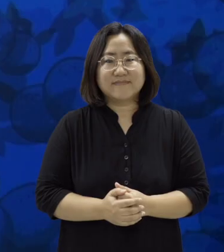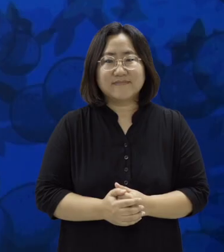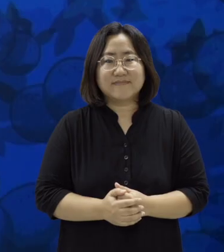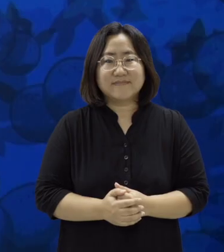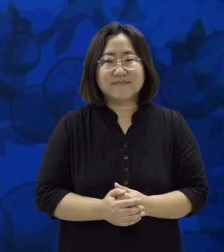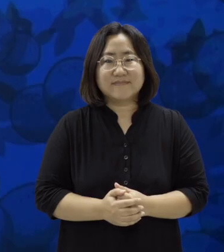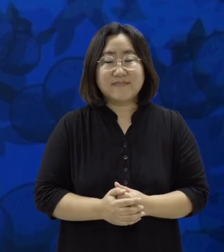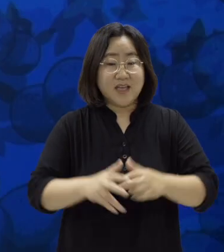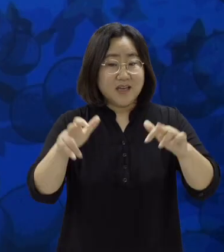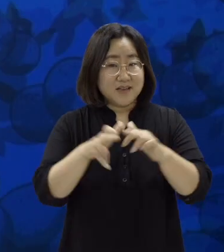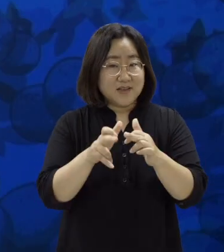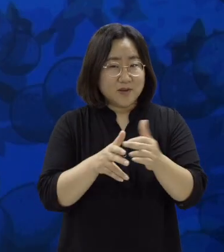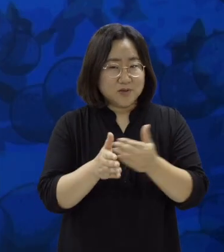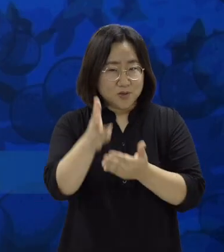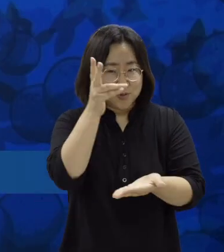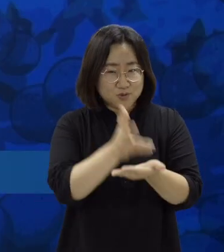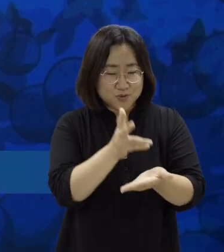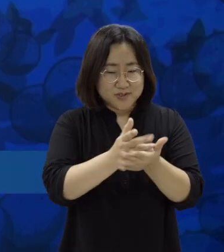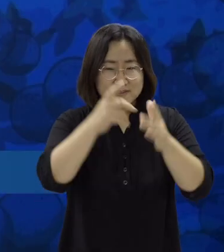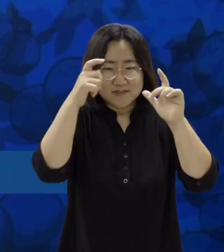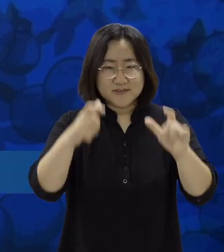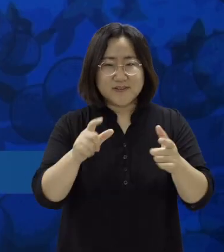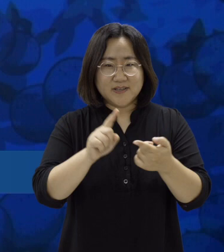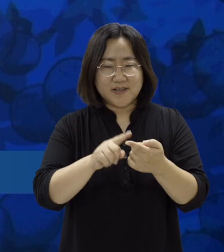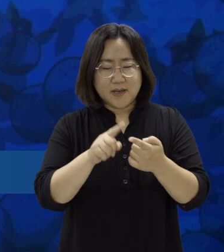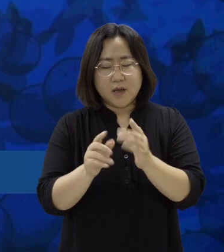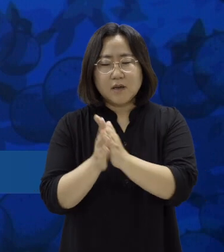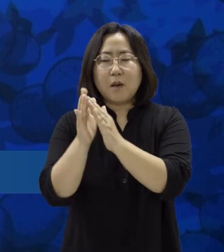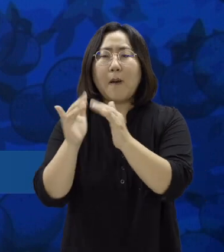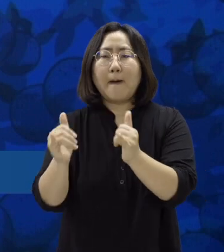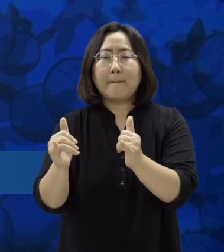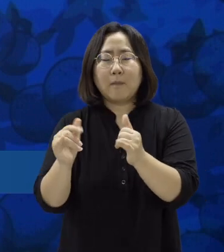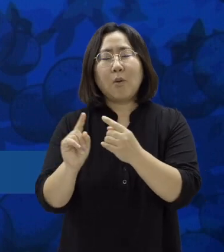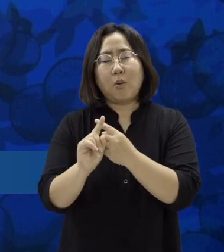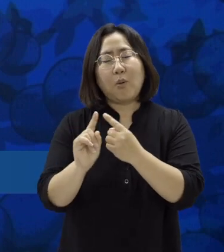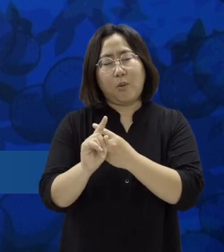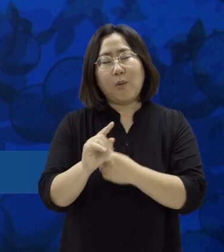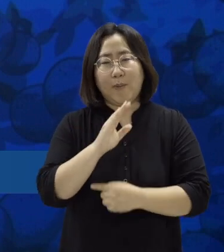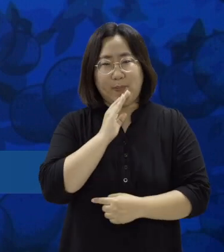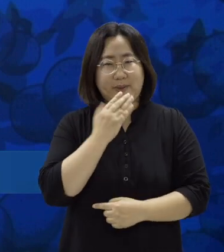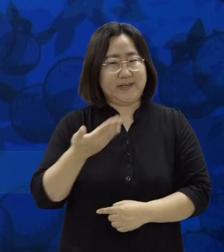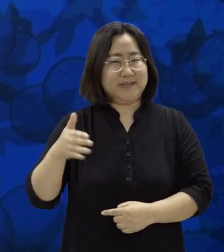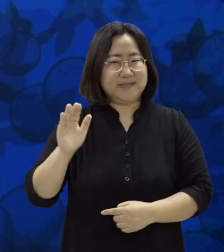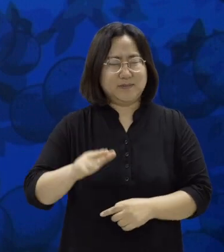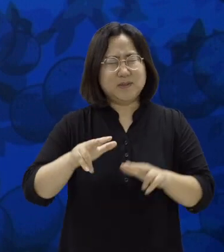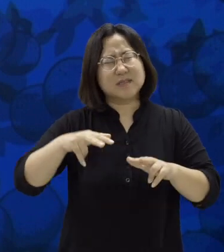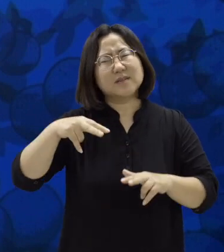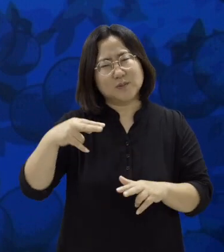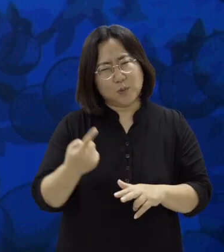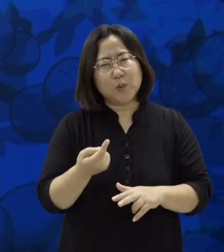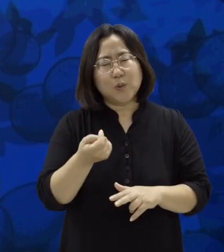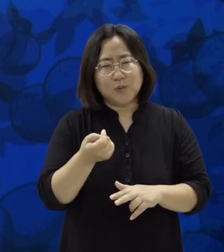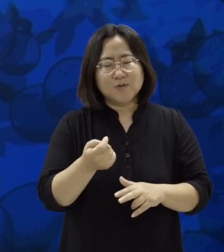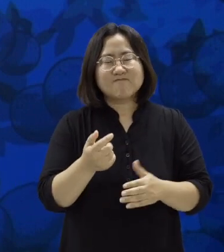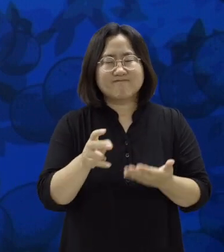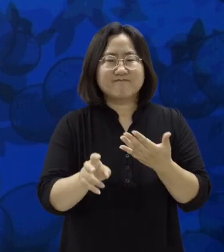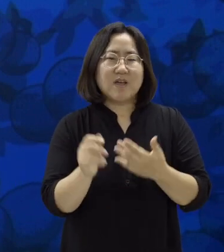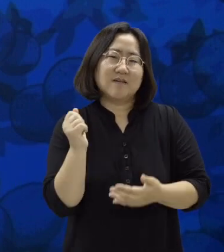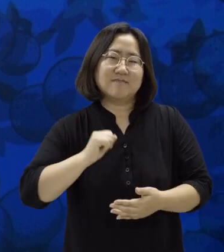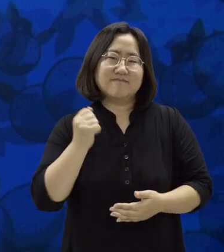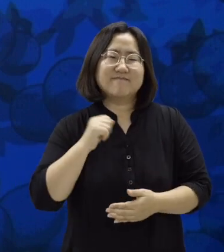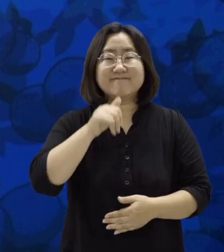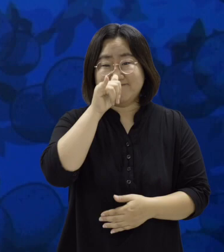기상캐스터 배혜지 전용 주차구역에 대한 시민의식이 많이 높아졌다고는 하지만 여전히 위반 사례가 적지